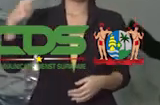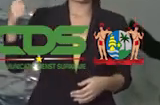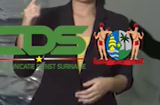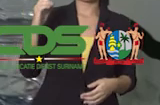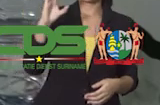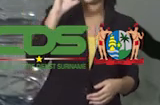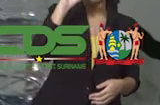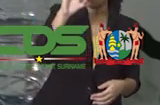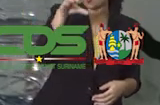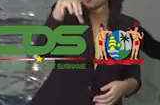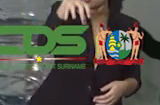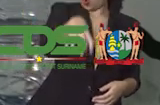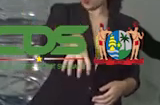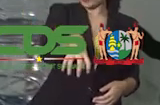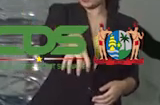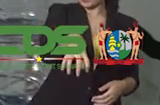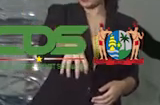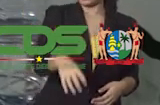wil graag een